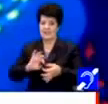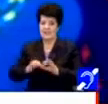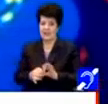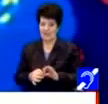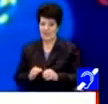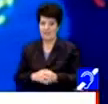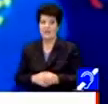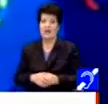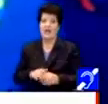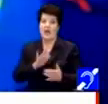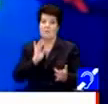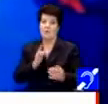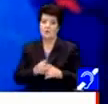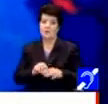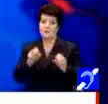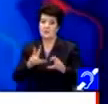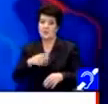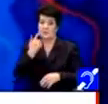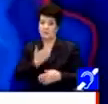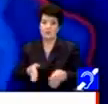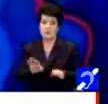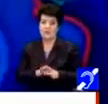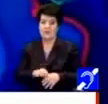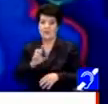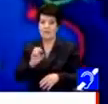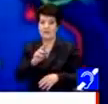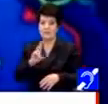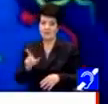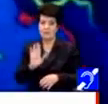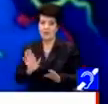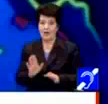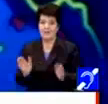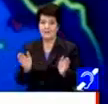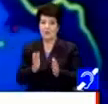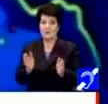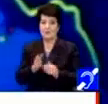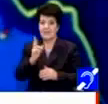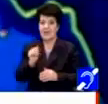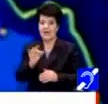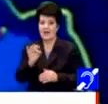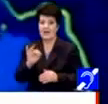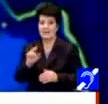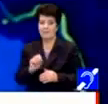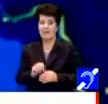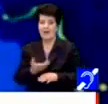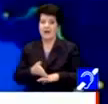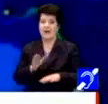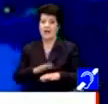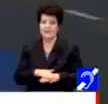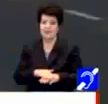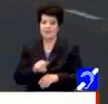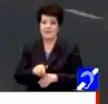a podului. Potrivit specialiștilor, nu se va închide nicio bandă de circulație, ci doar se va îngusta carosabilul pentru a evita agravarea